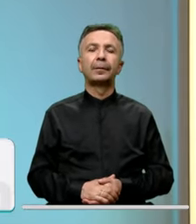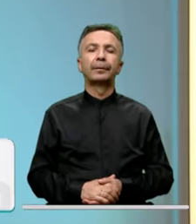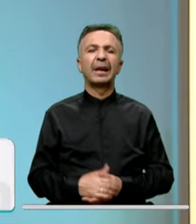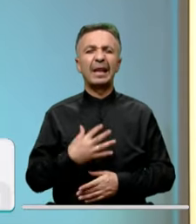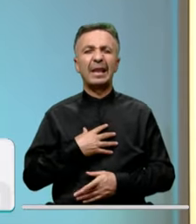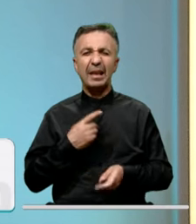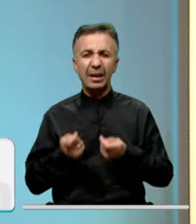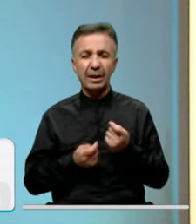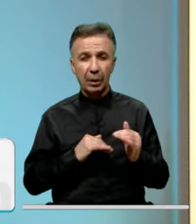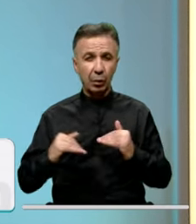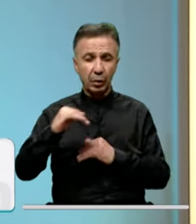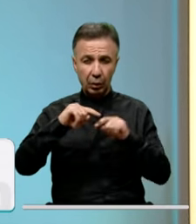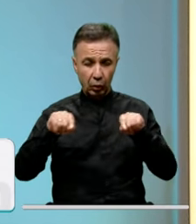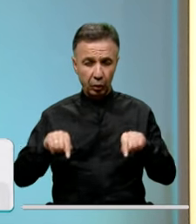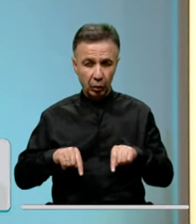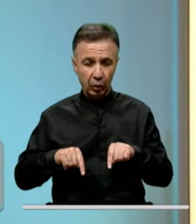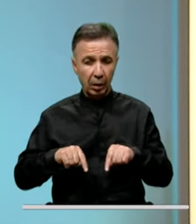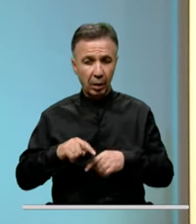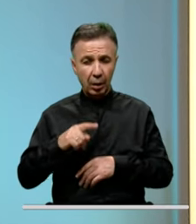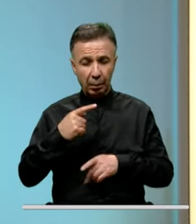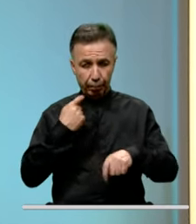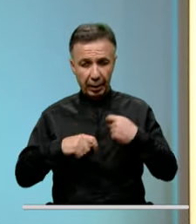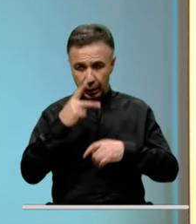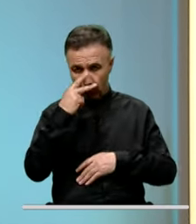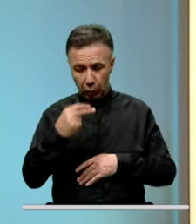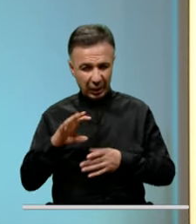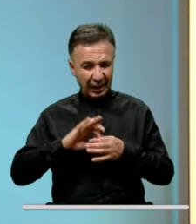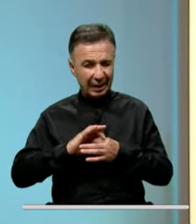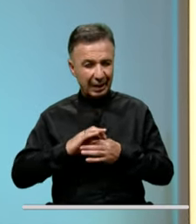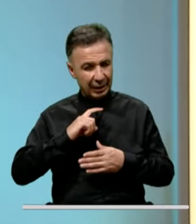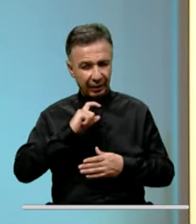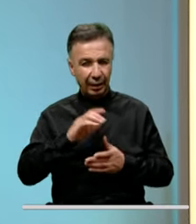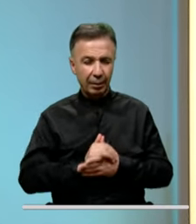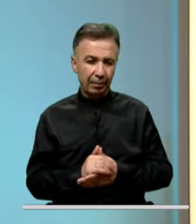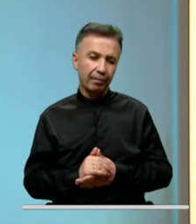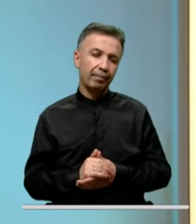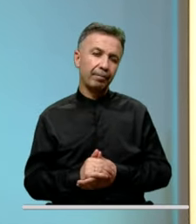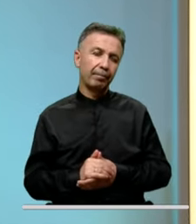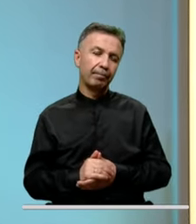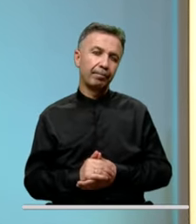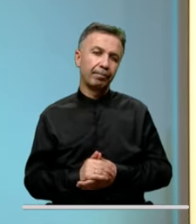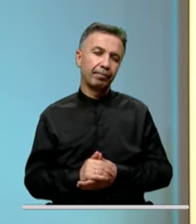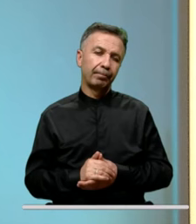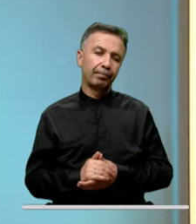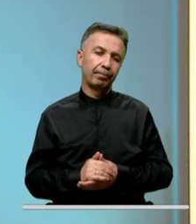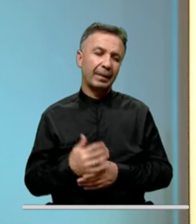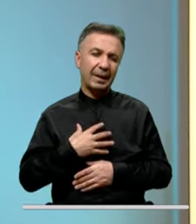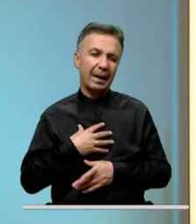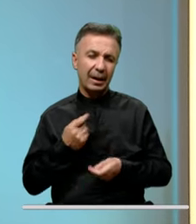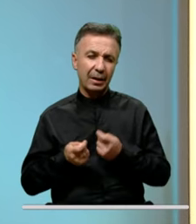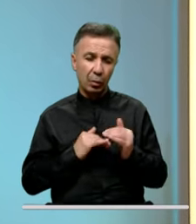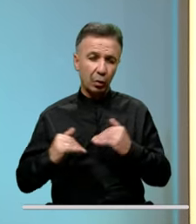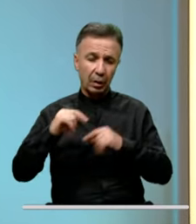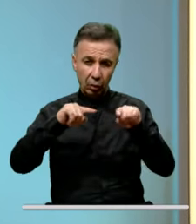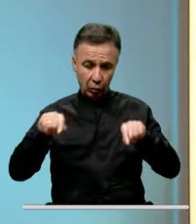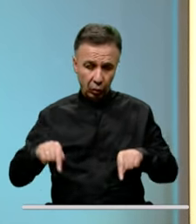Yüksek Kurulumuzun promosyonla ilgili fetvası halka açık olarak da var. Diyanet İşleri Başkanlığı Din İşleri